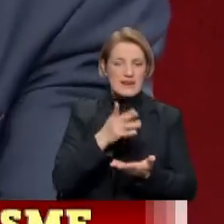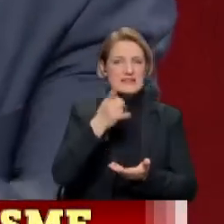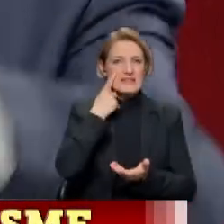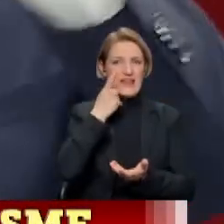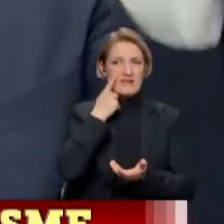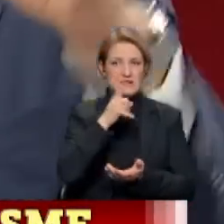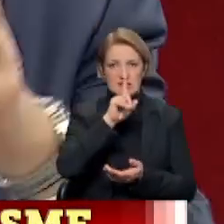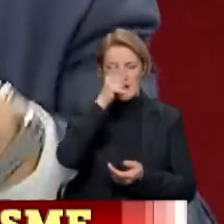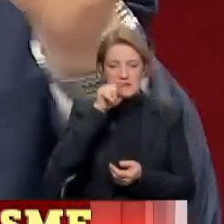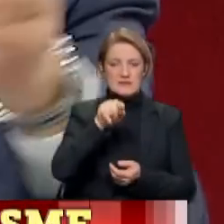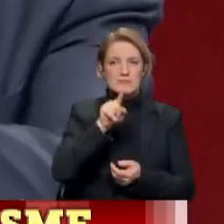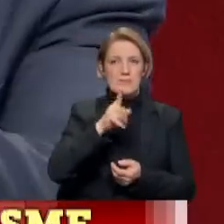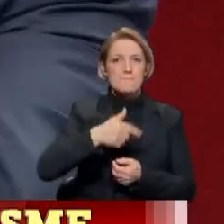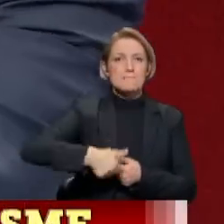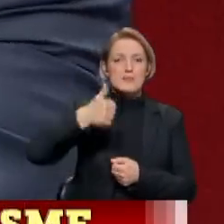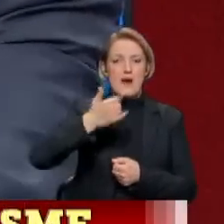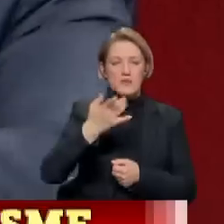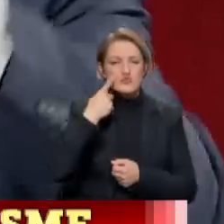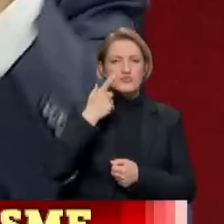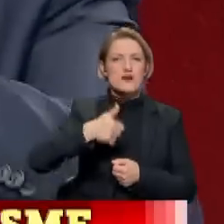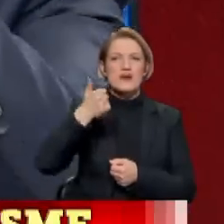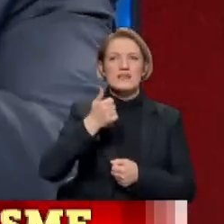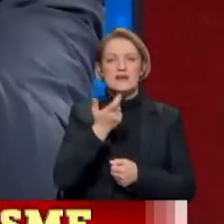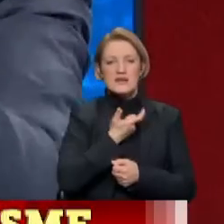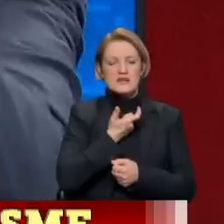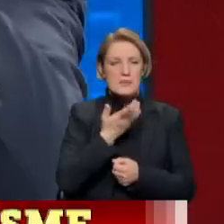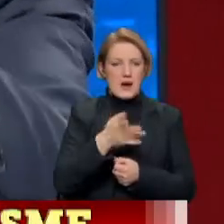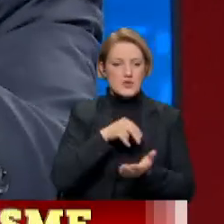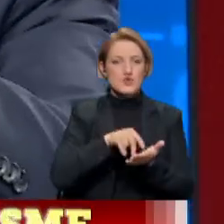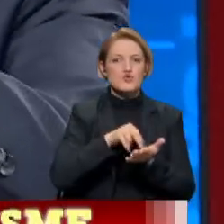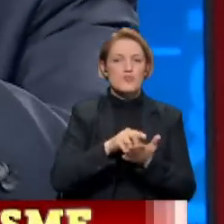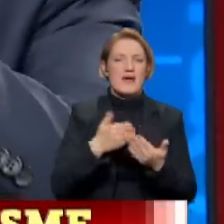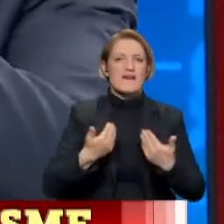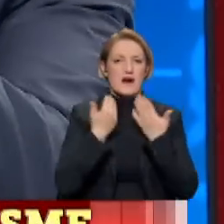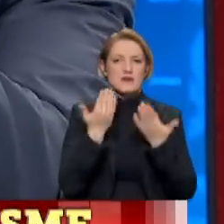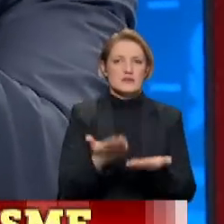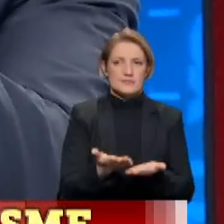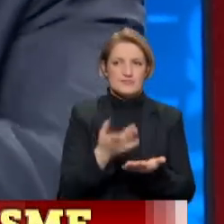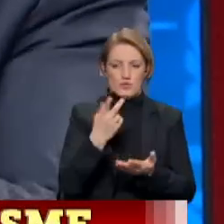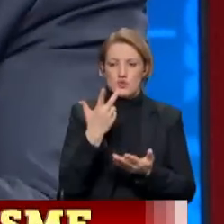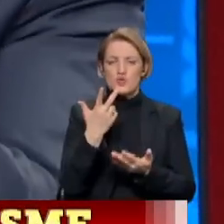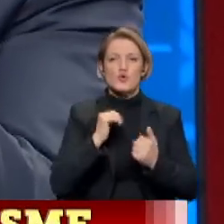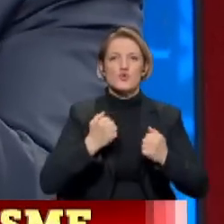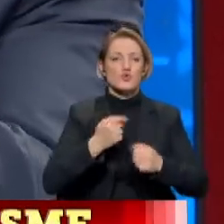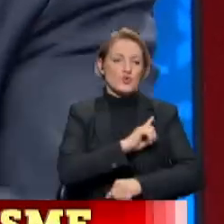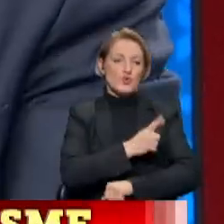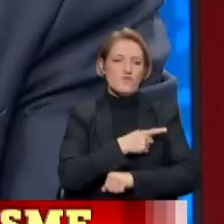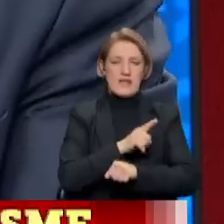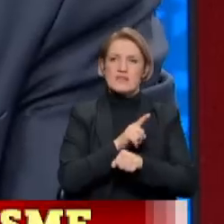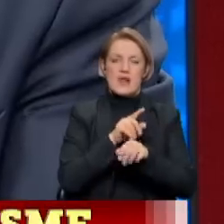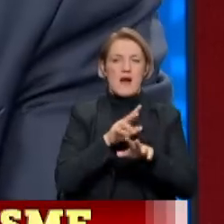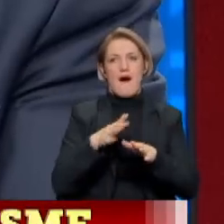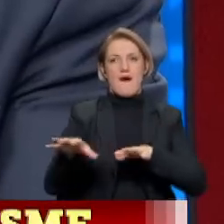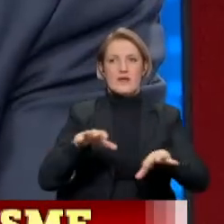devleti siz sadece bir başbakanlık ya da cumhurbaşkanlığı, yasama, yürütme, yargı. Bu üç kuvvetler ayrılığı diyoruz. Üç ayağı var